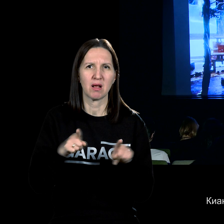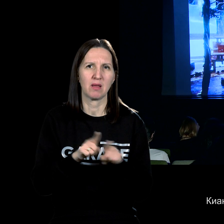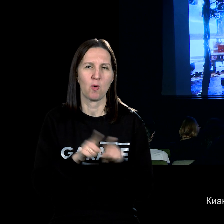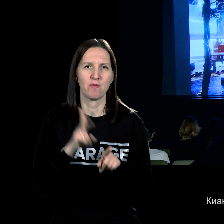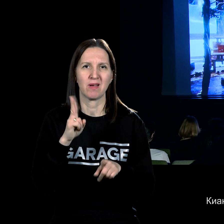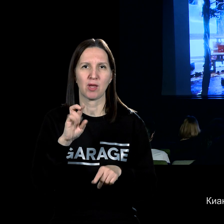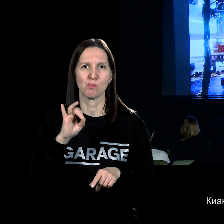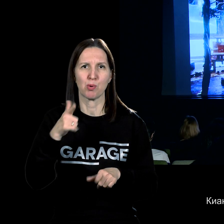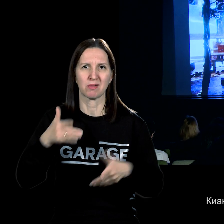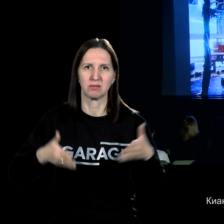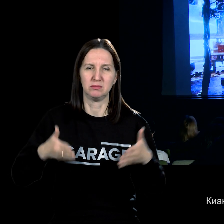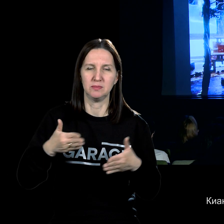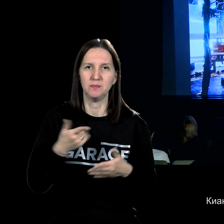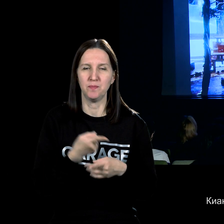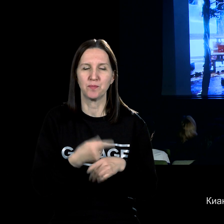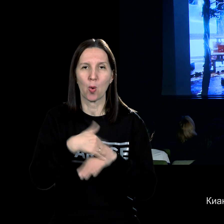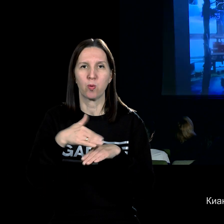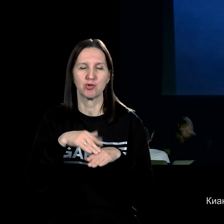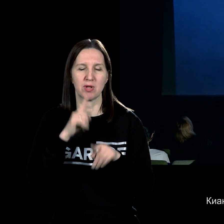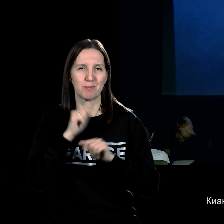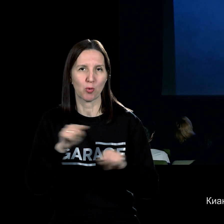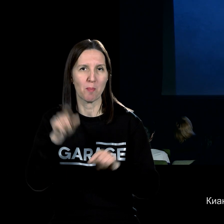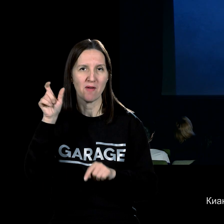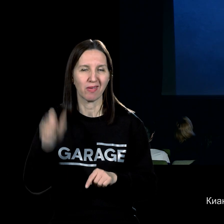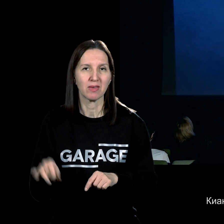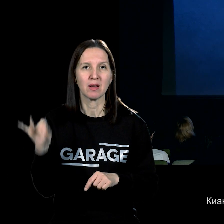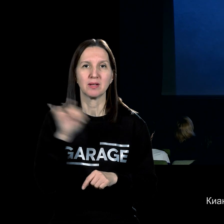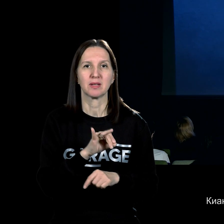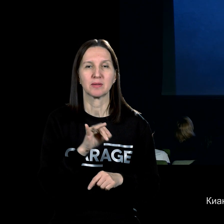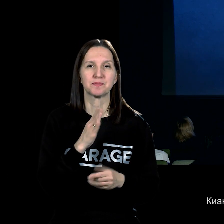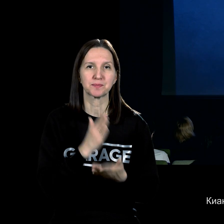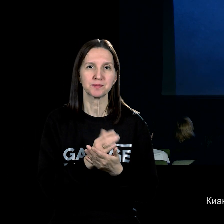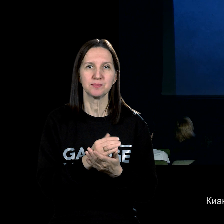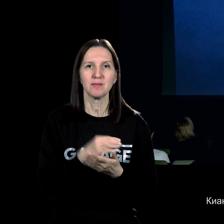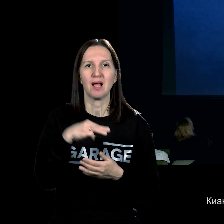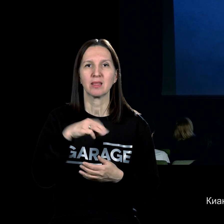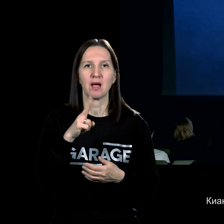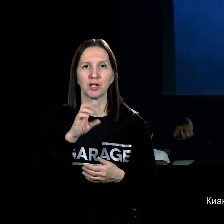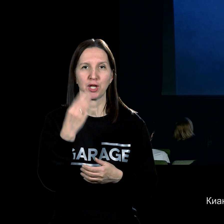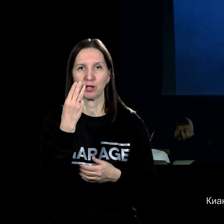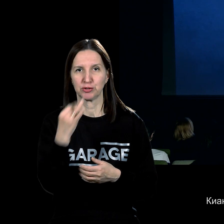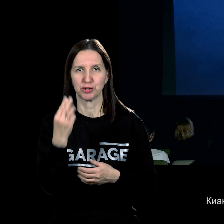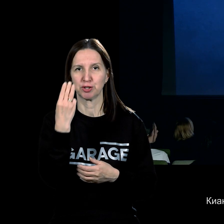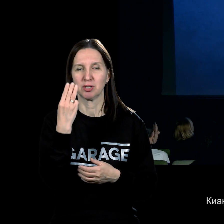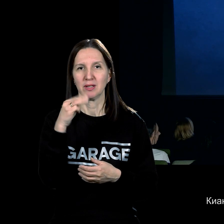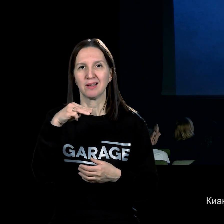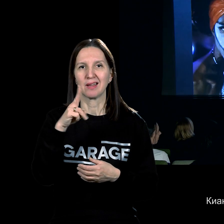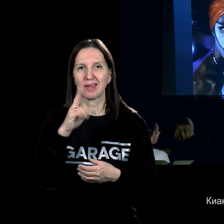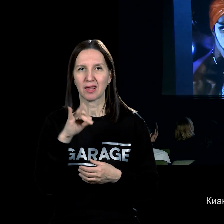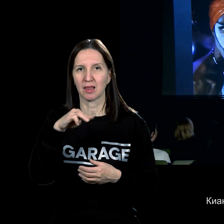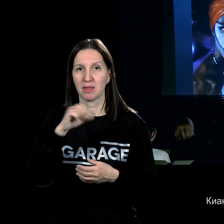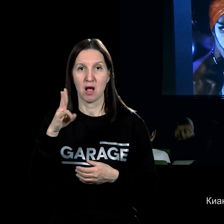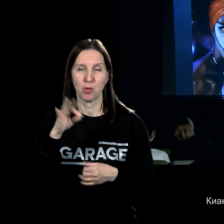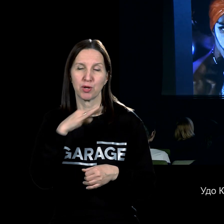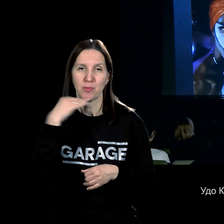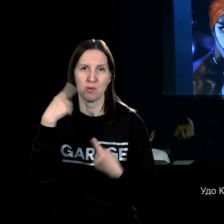киборга, уличного проповедника и погромщика. Там есть Такеши Китано и много еще всяческих прекрасных людей. Да?